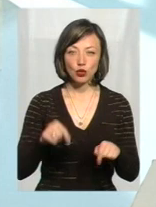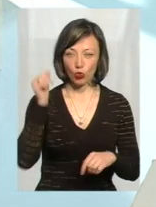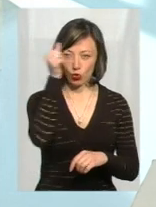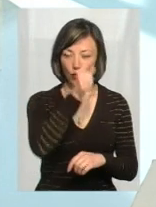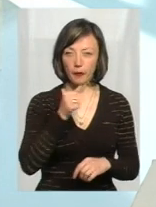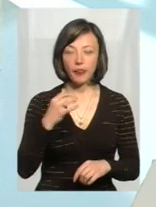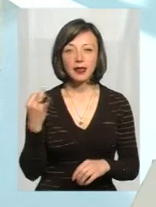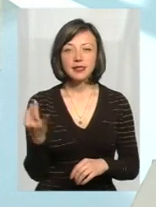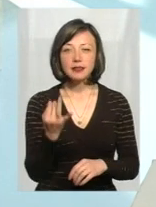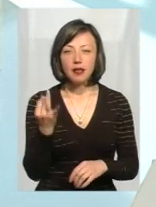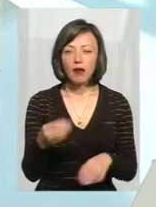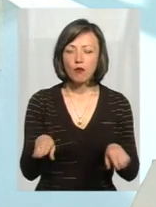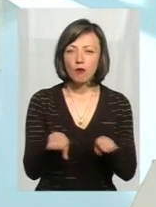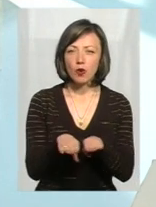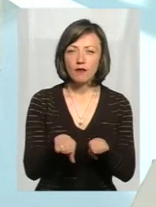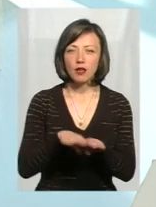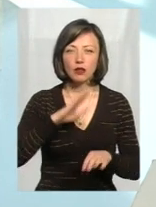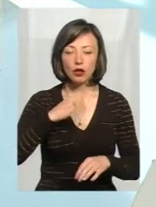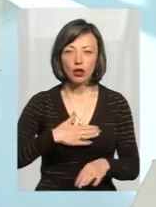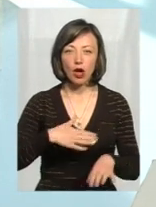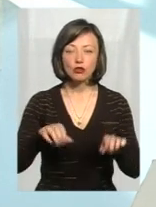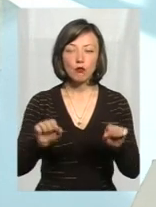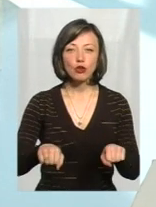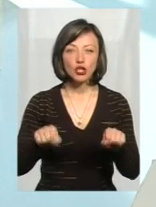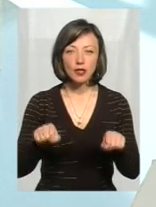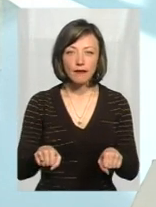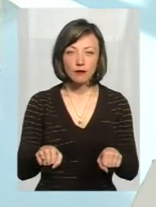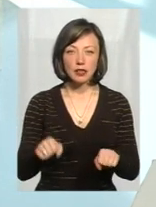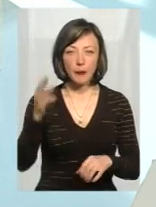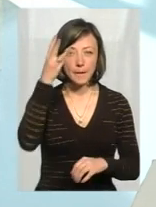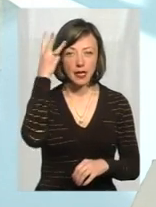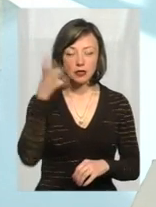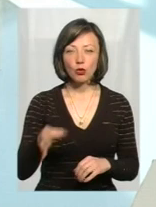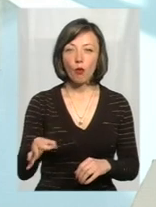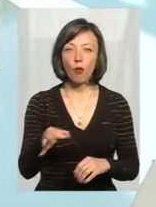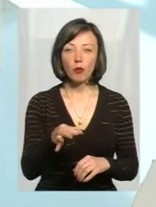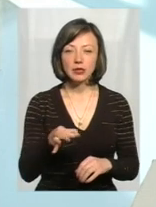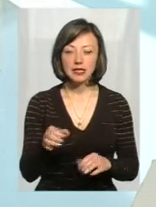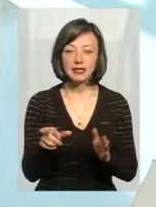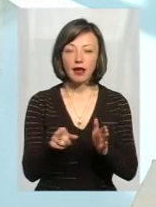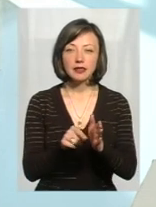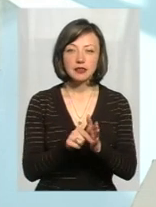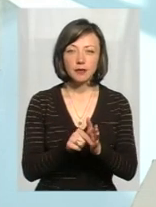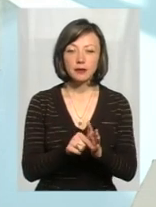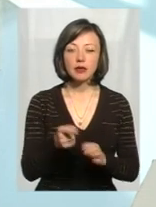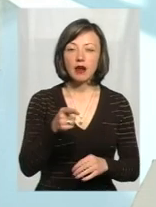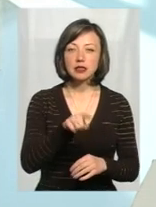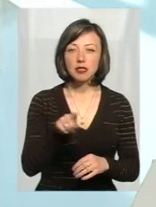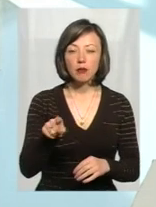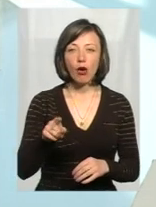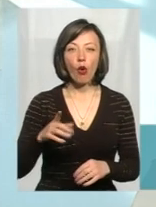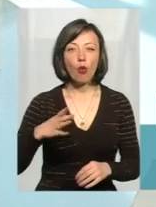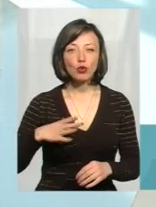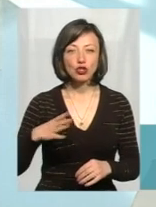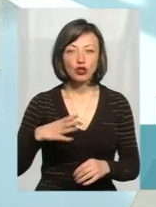Цікаво порівняти наші можливості, можливості Хмельницької області із тими